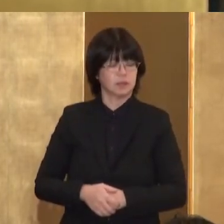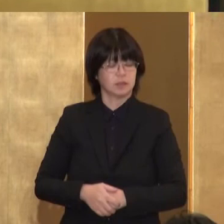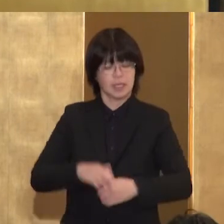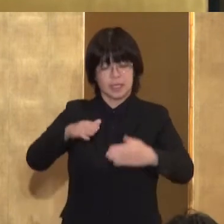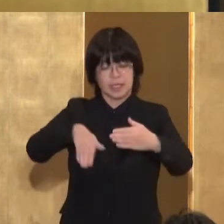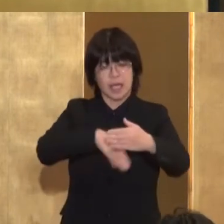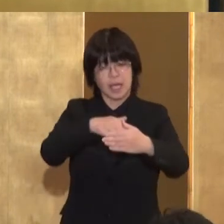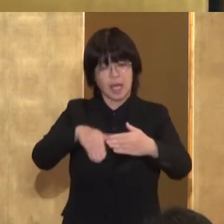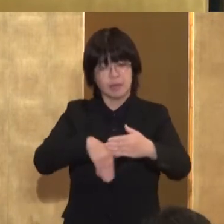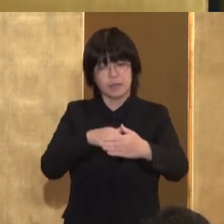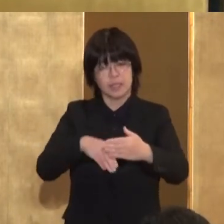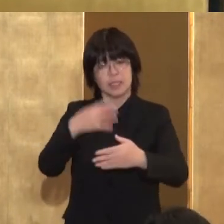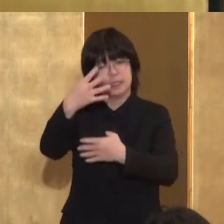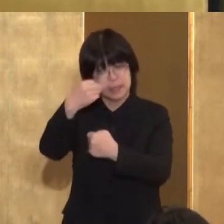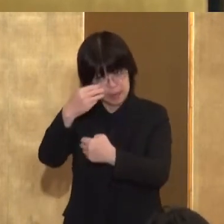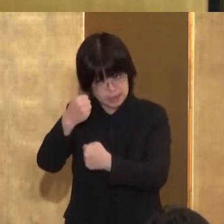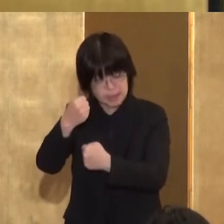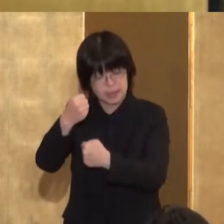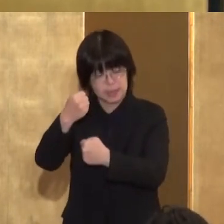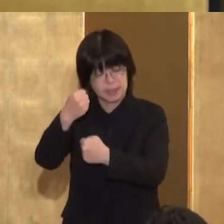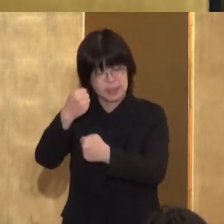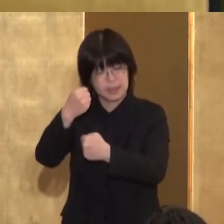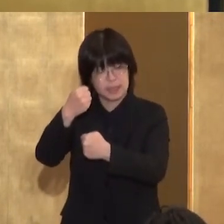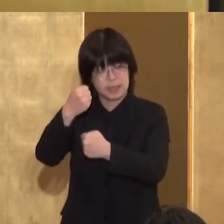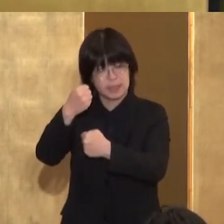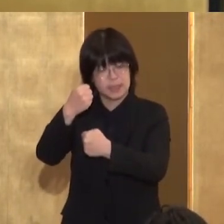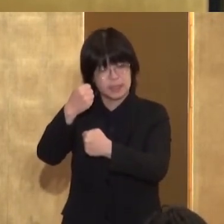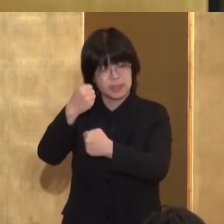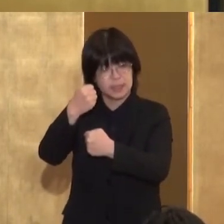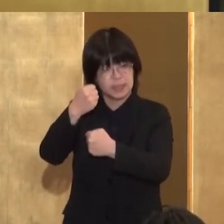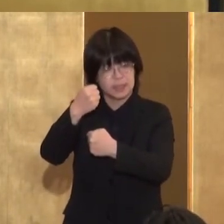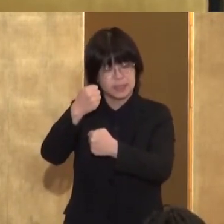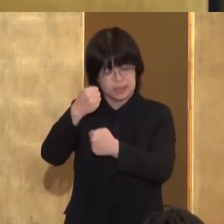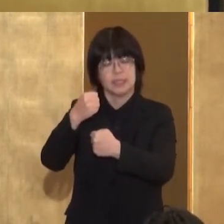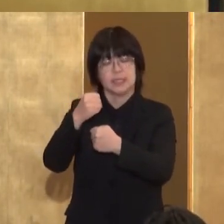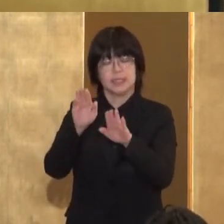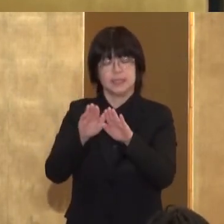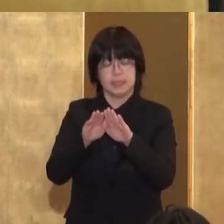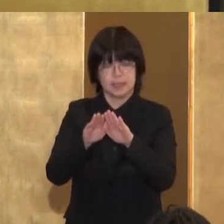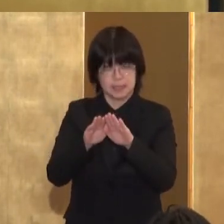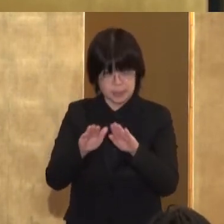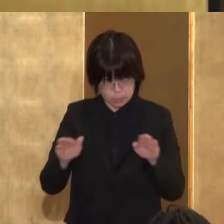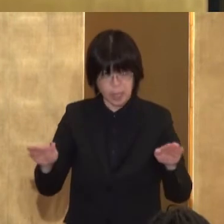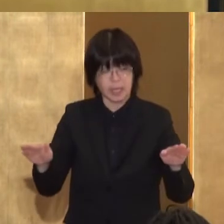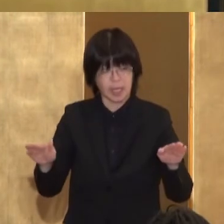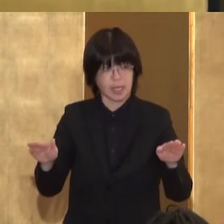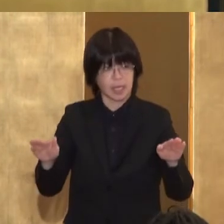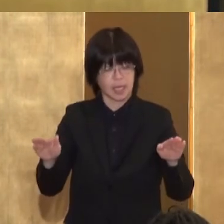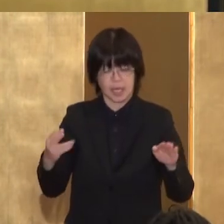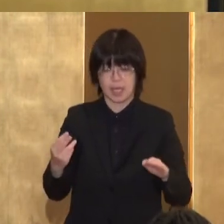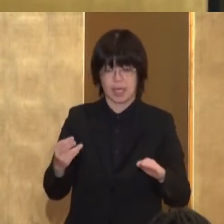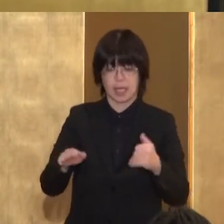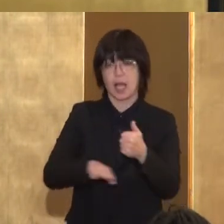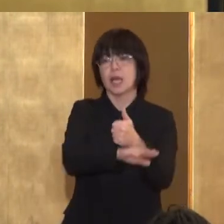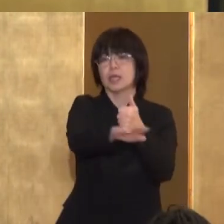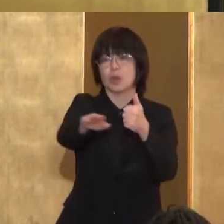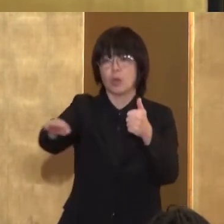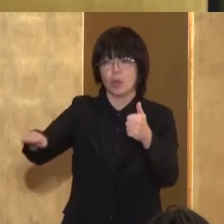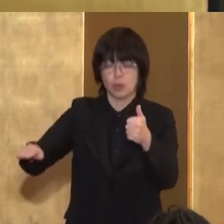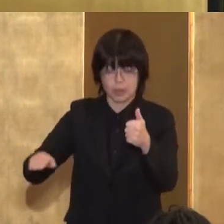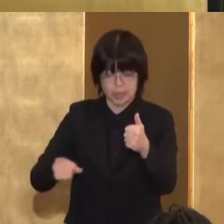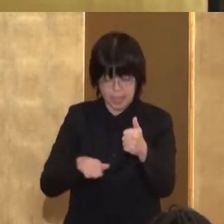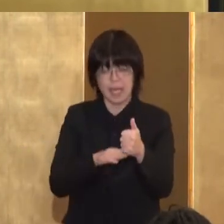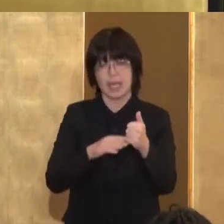中身や時期などをですね、予測することなく、静かな環境で理論